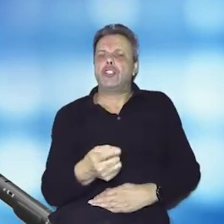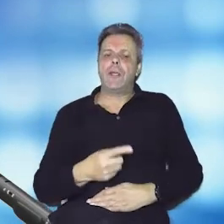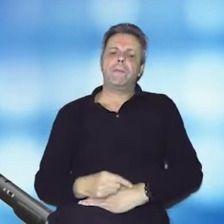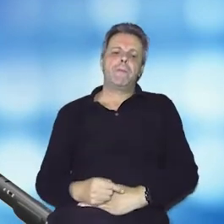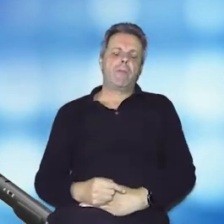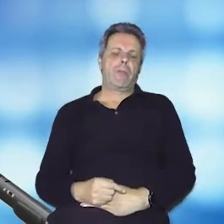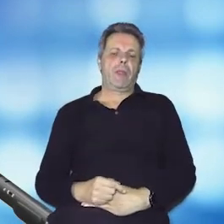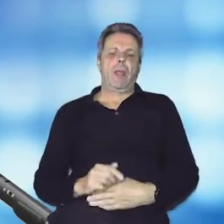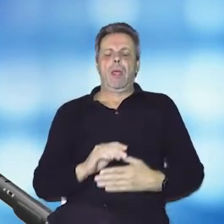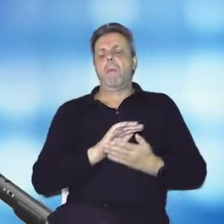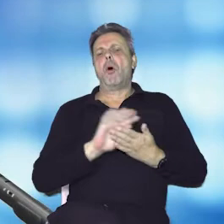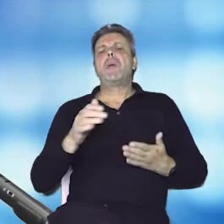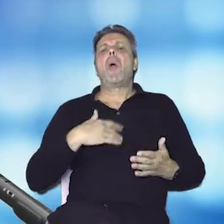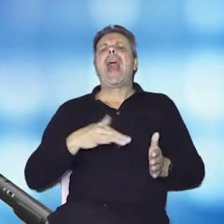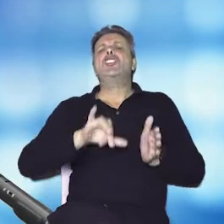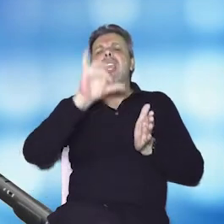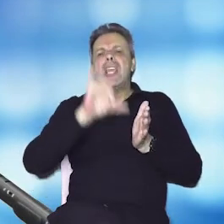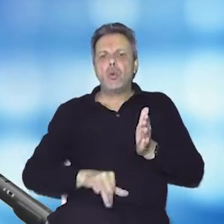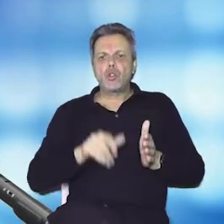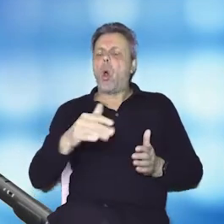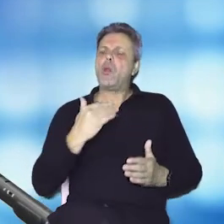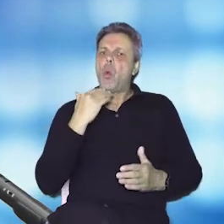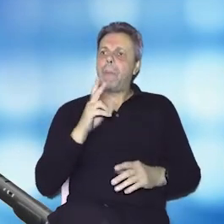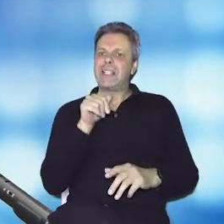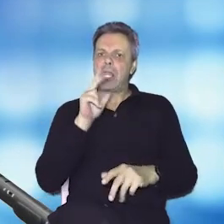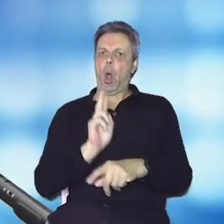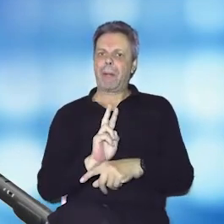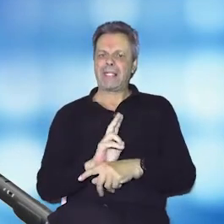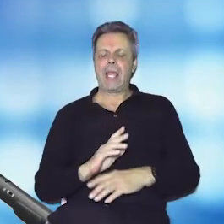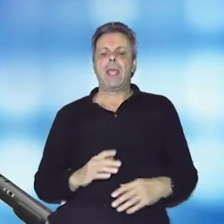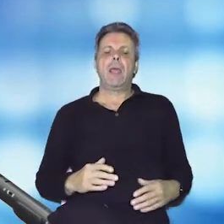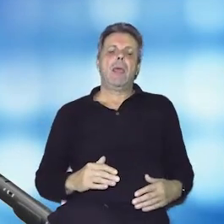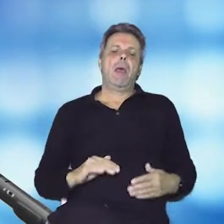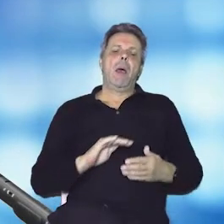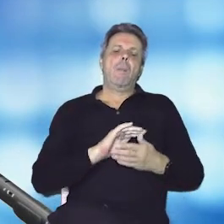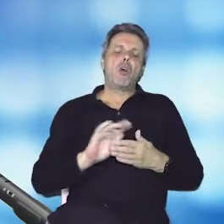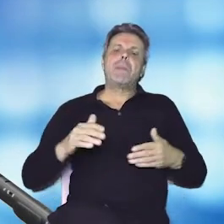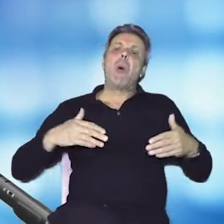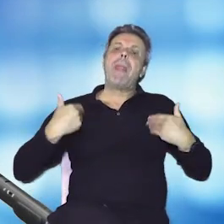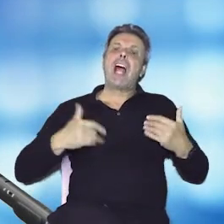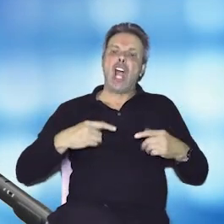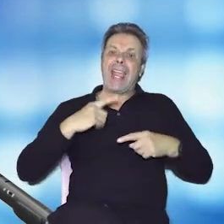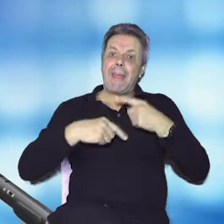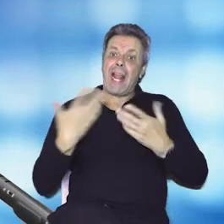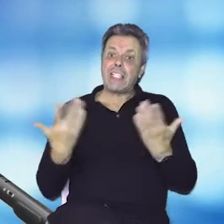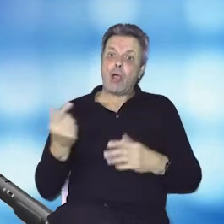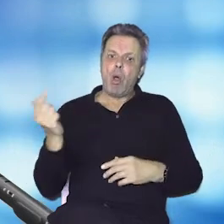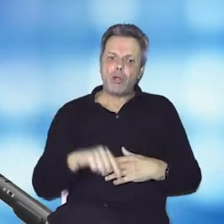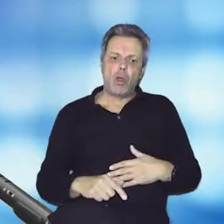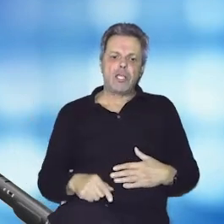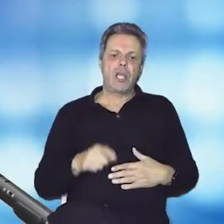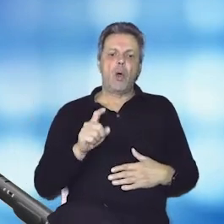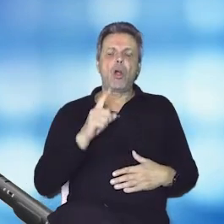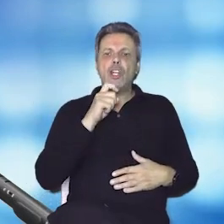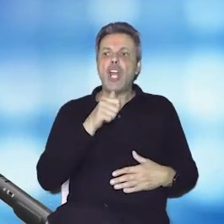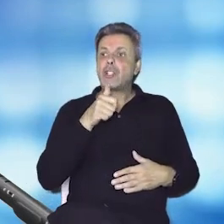i pogotovo naši kirurzi su vrlo obzirni i oprezni. Pogotovo ova mlađa generacija koja dolazi, oni